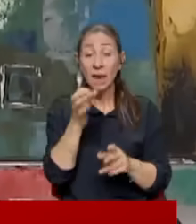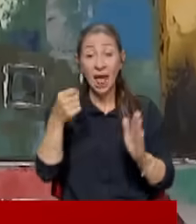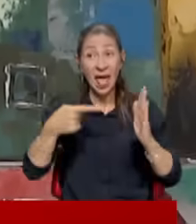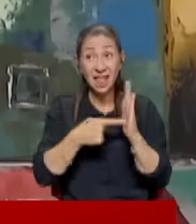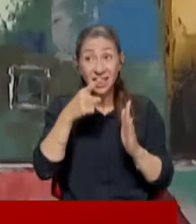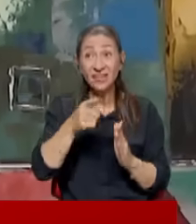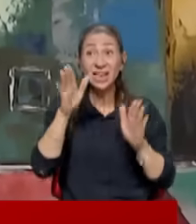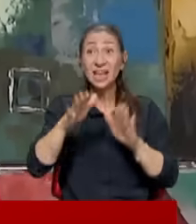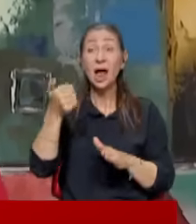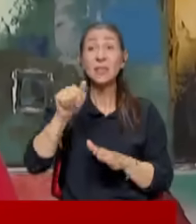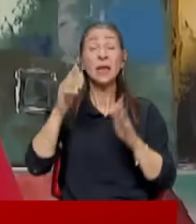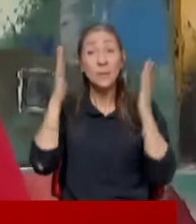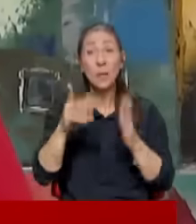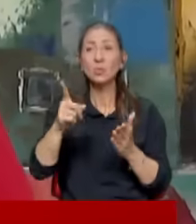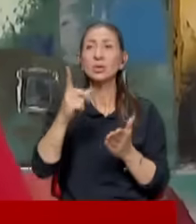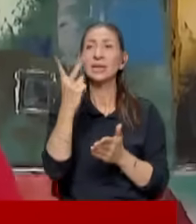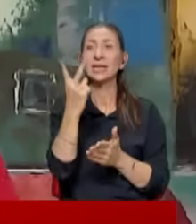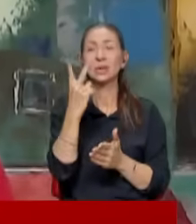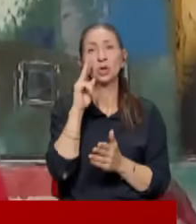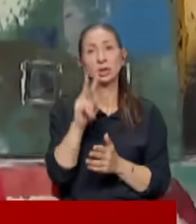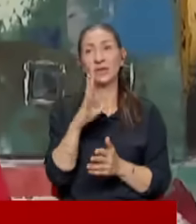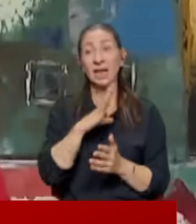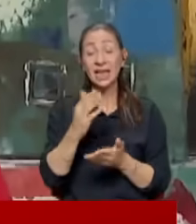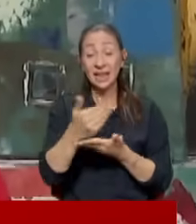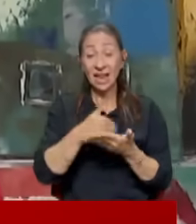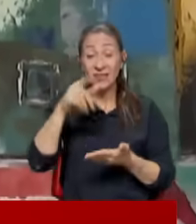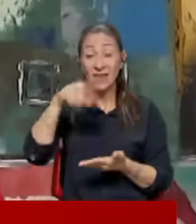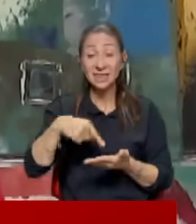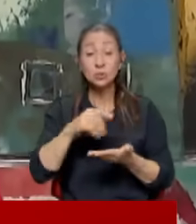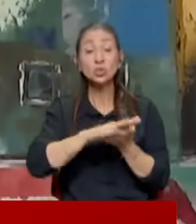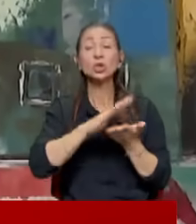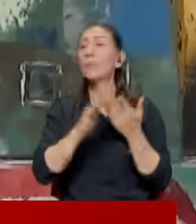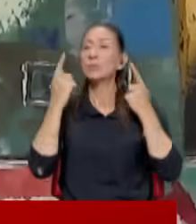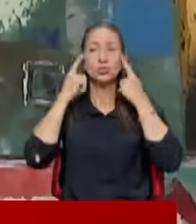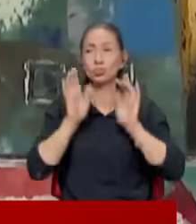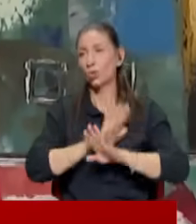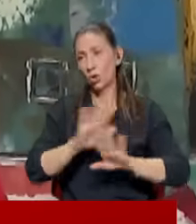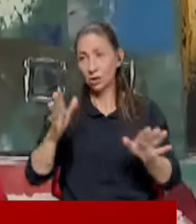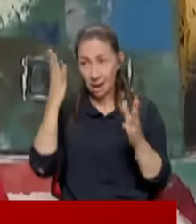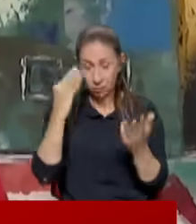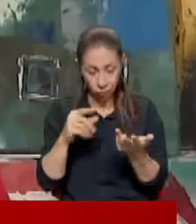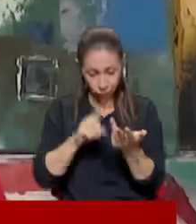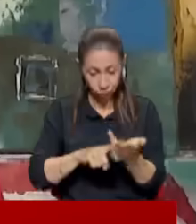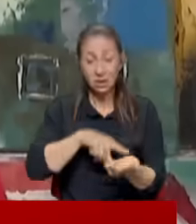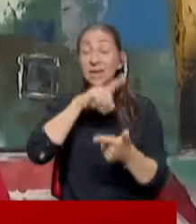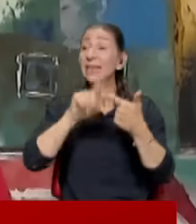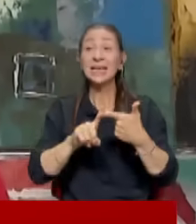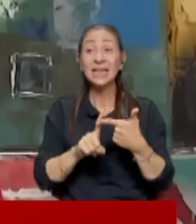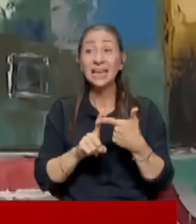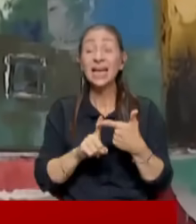hedeflediklerine göre kalan 6 ayda bir de bunun 2 tane göstergesi var. Gelir vergisi dilimlerini güncellemeyi düşünmediklerini anlıyoruz buradan.